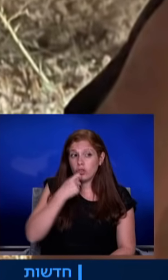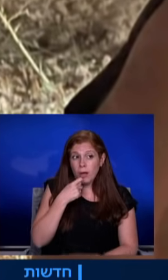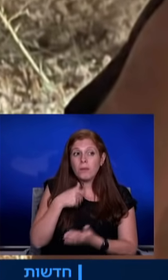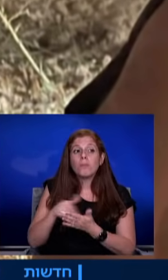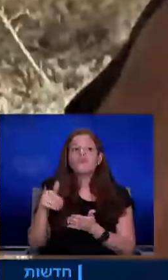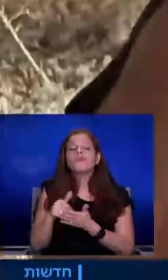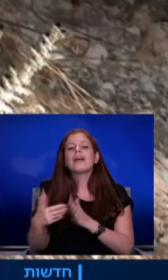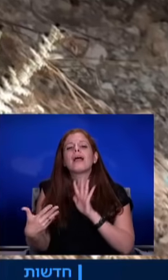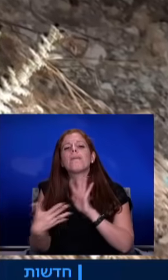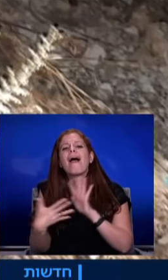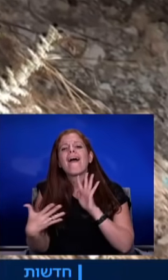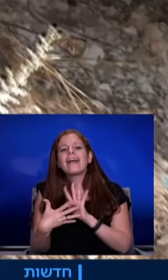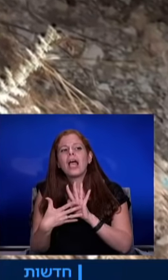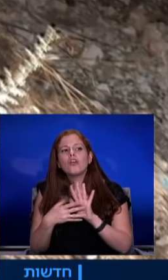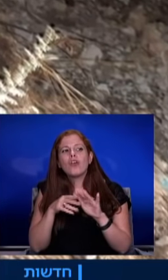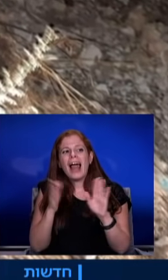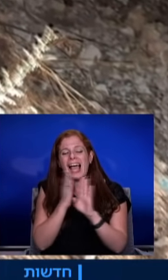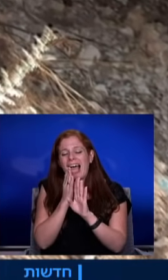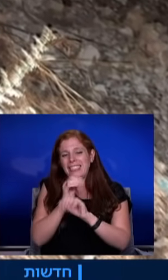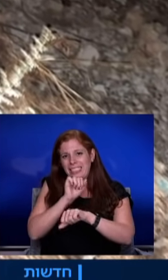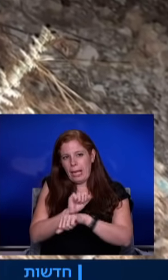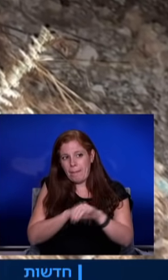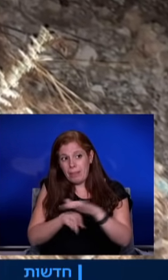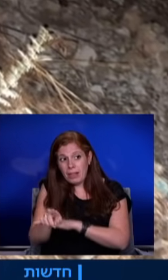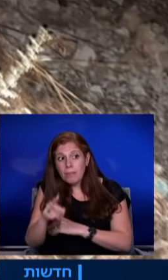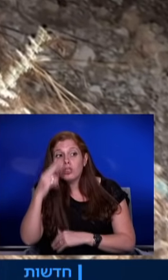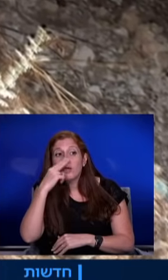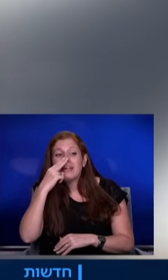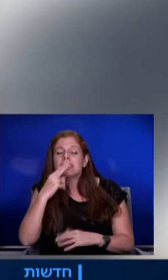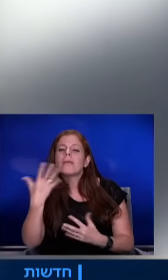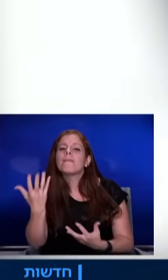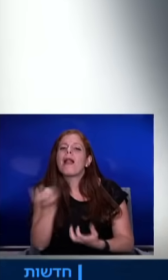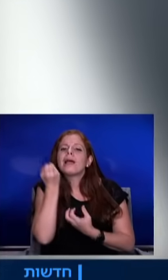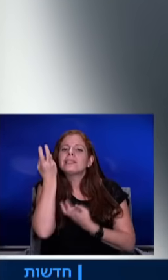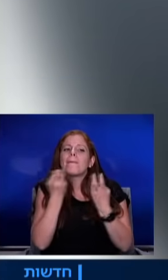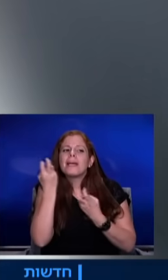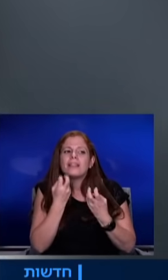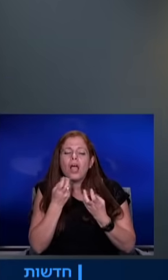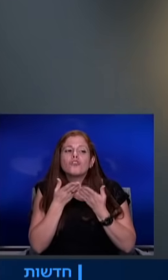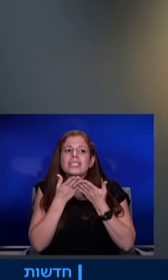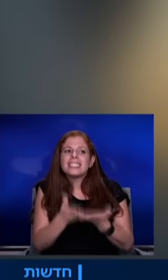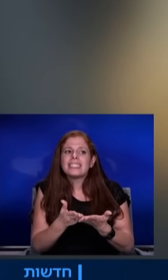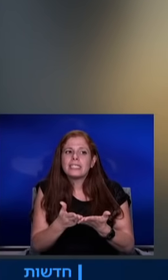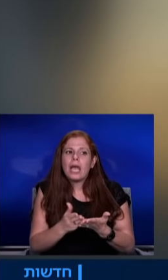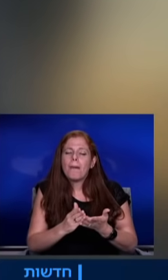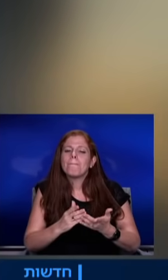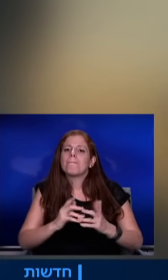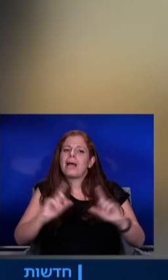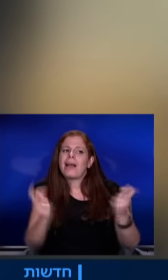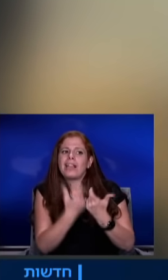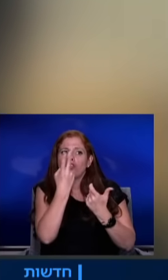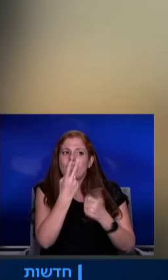של האסירים הנמלטים, כשהחוקרים מנסים בראש ובראשונה להשיג מהם מידע שיסייע בלחידת שני האסירים שטרם